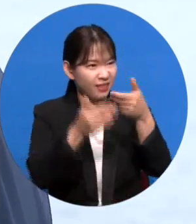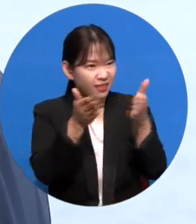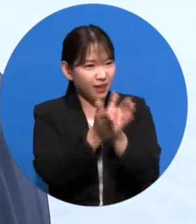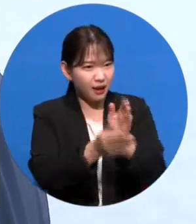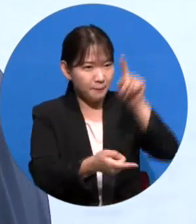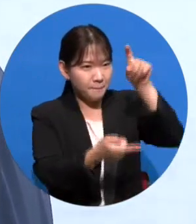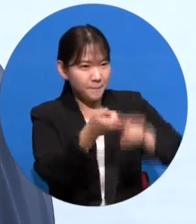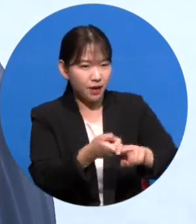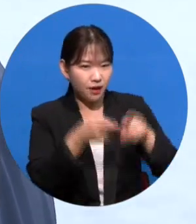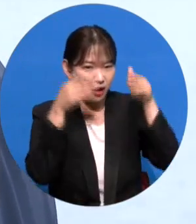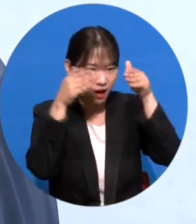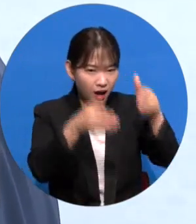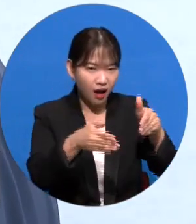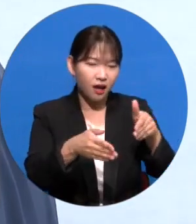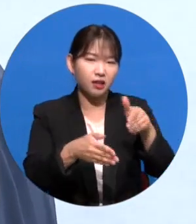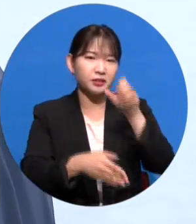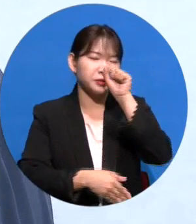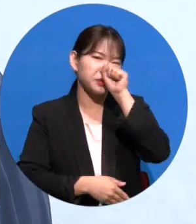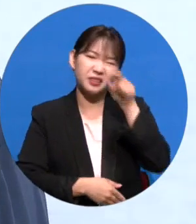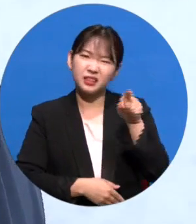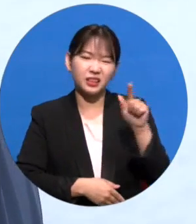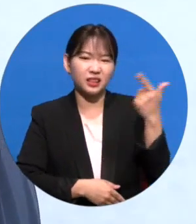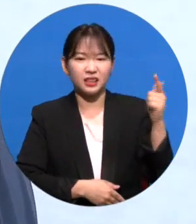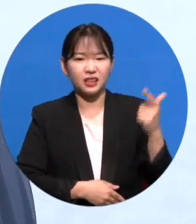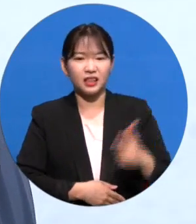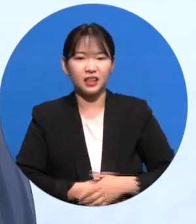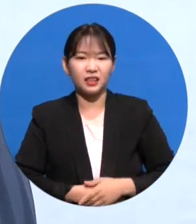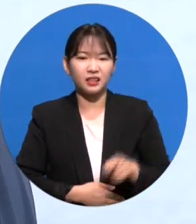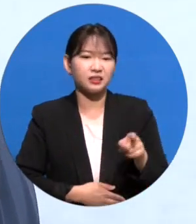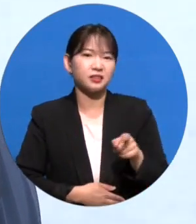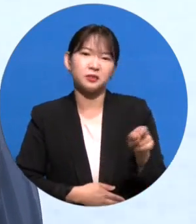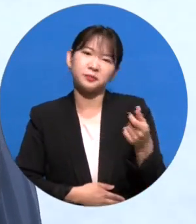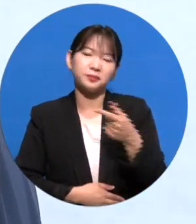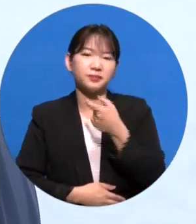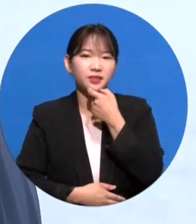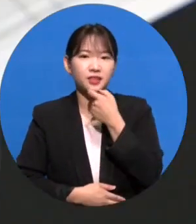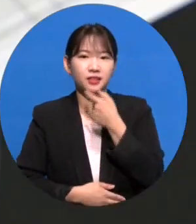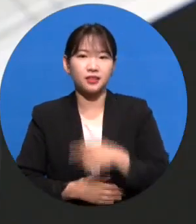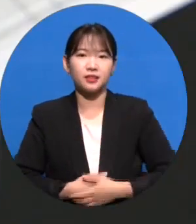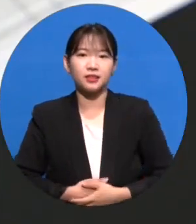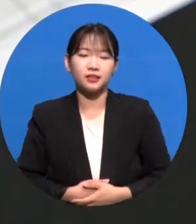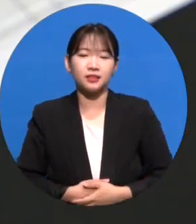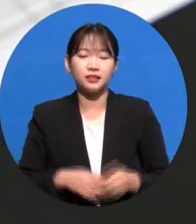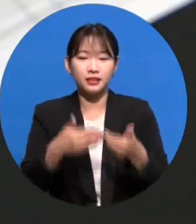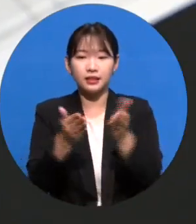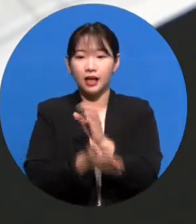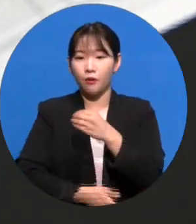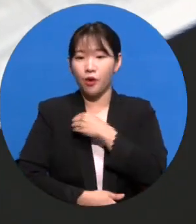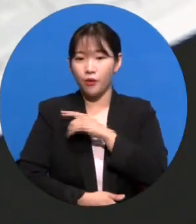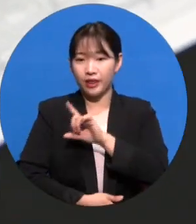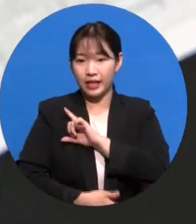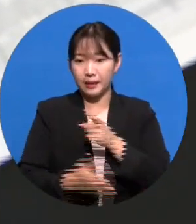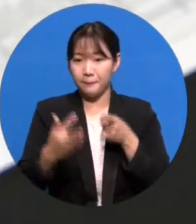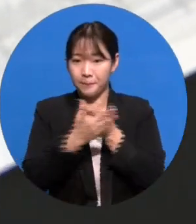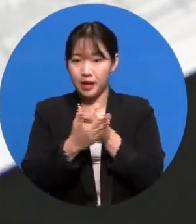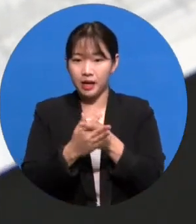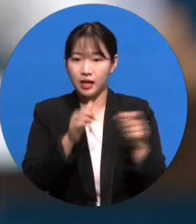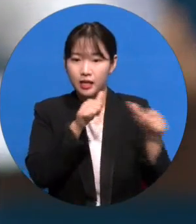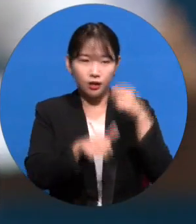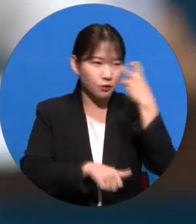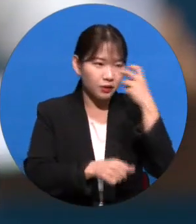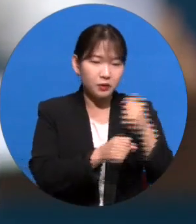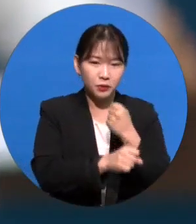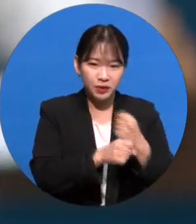한쪽으로 어디 그 편 나눠가지고 그런 건 좀 싫어. 당원 명부 유출, 여론조사